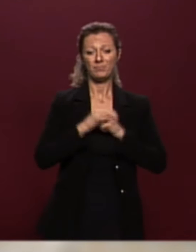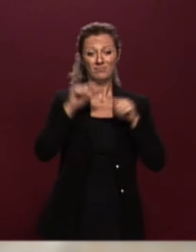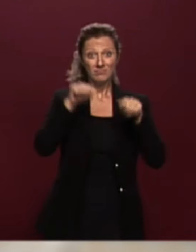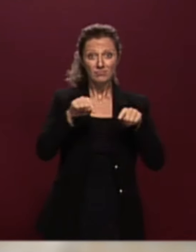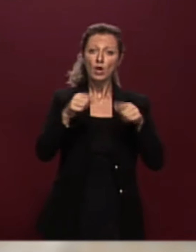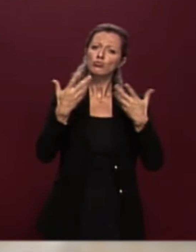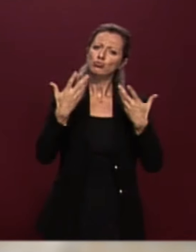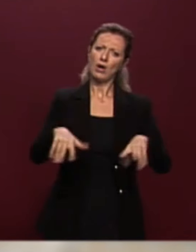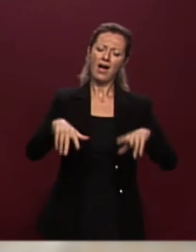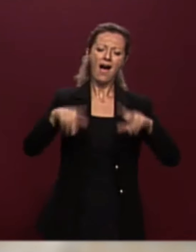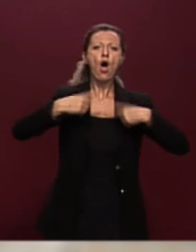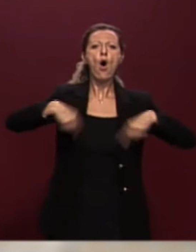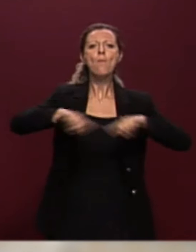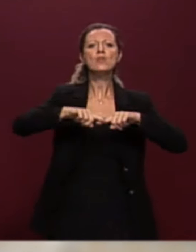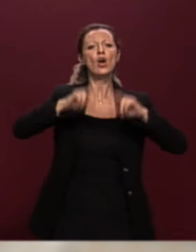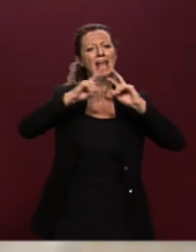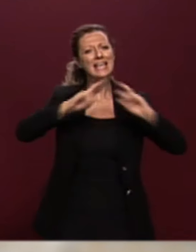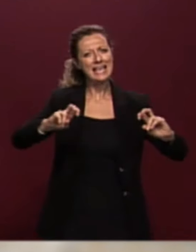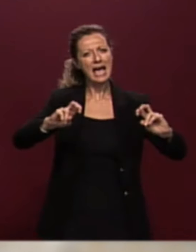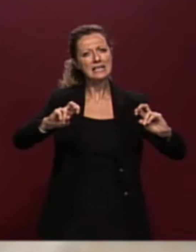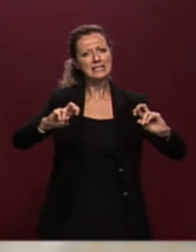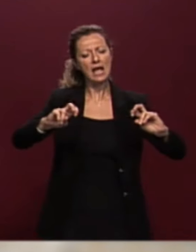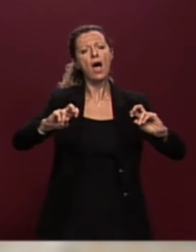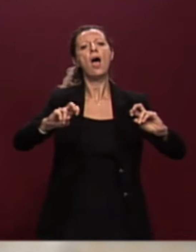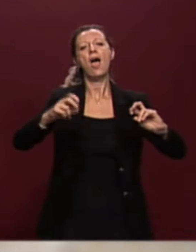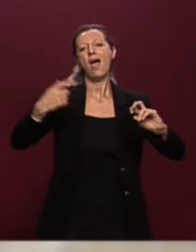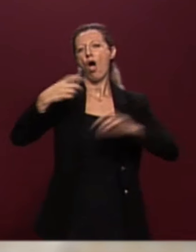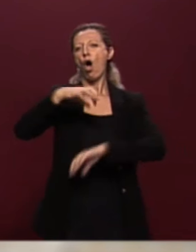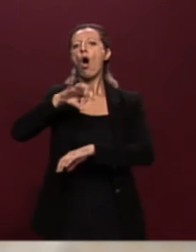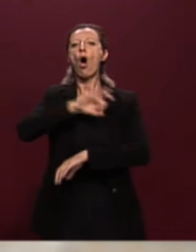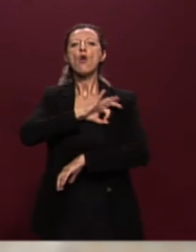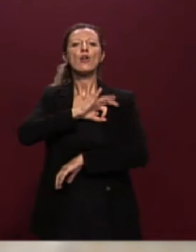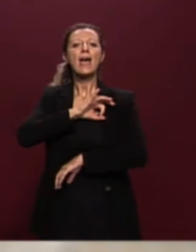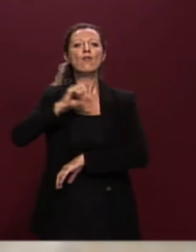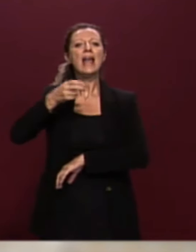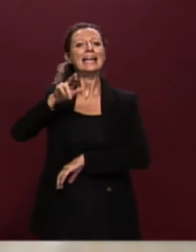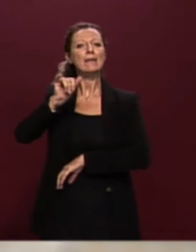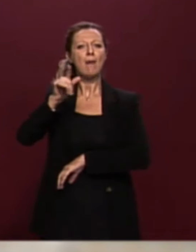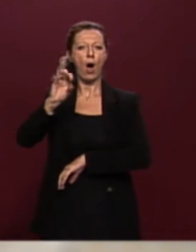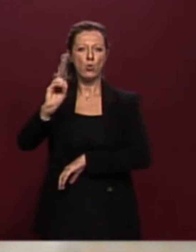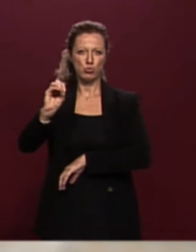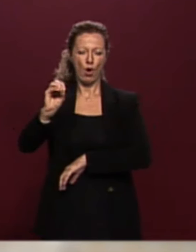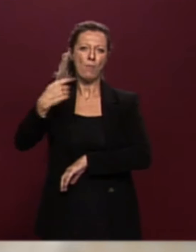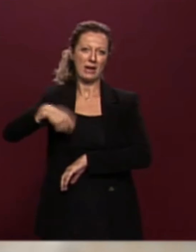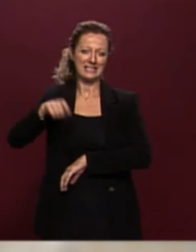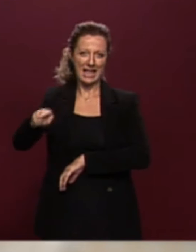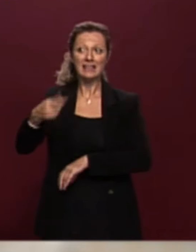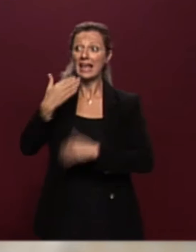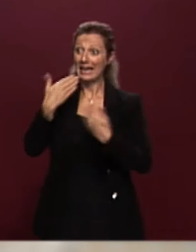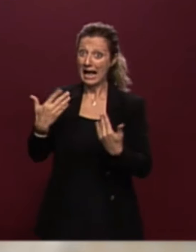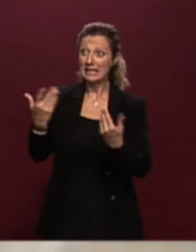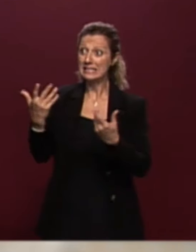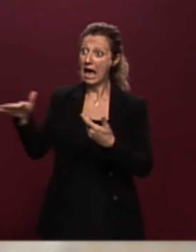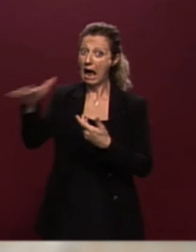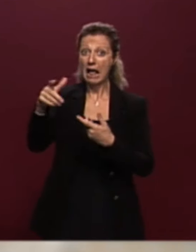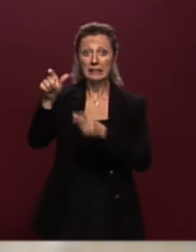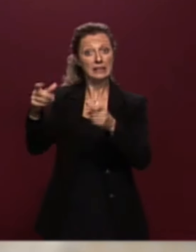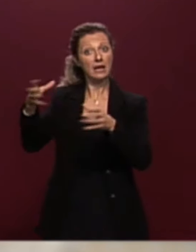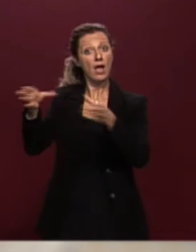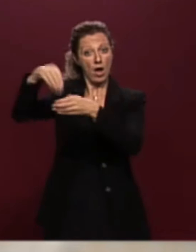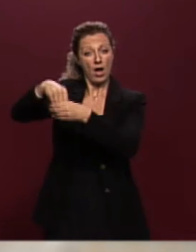parte della Commissione d'inchiesta presieduta dall'onorevole Gribaudo, che ringrazio insieme agli altri componenti per il